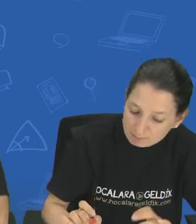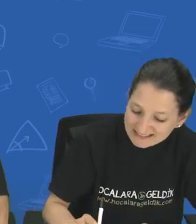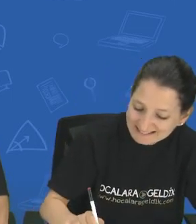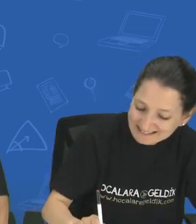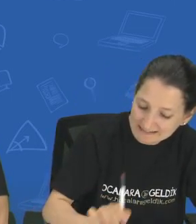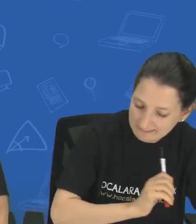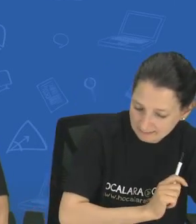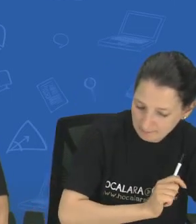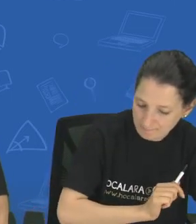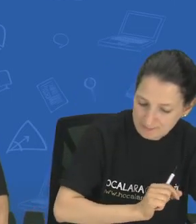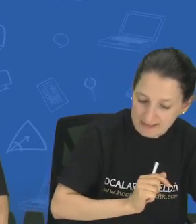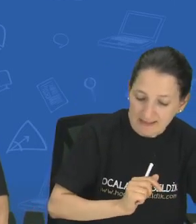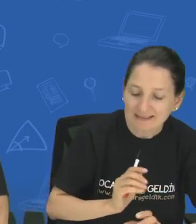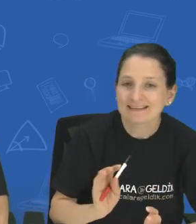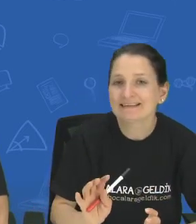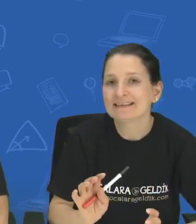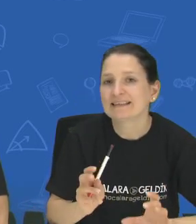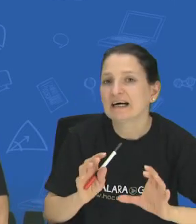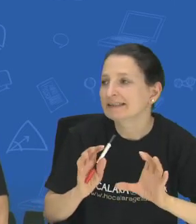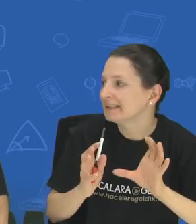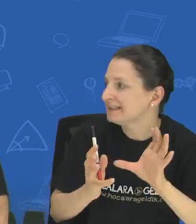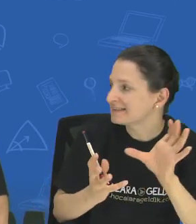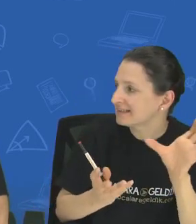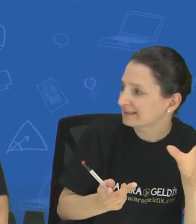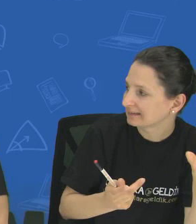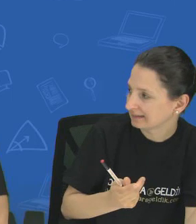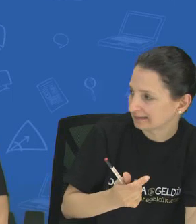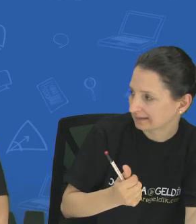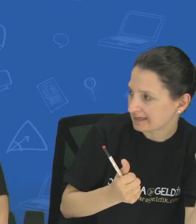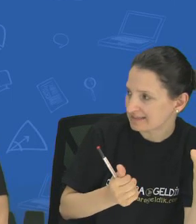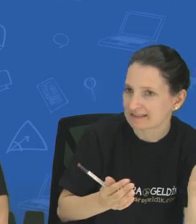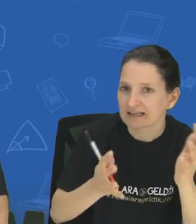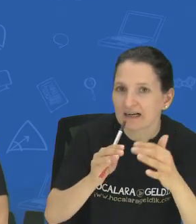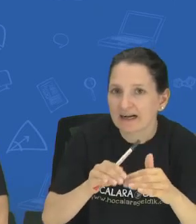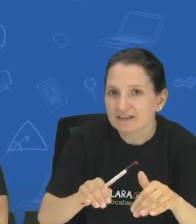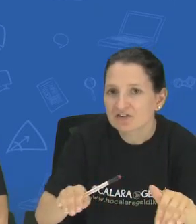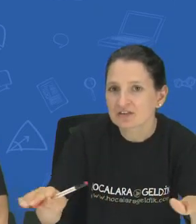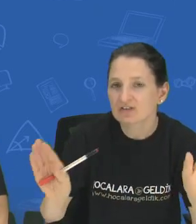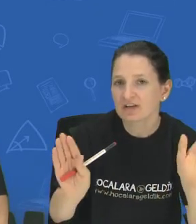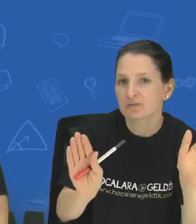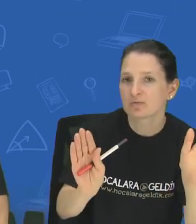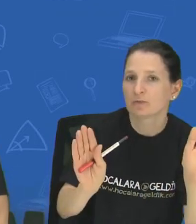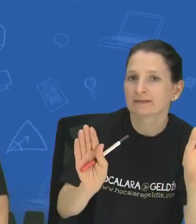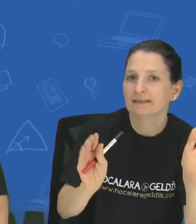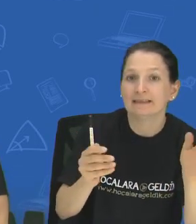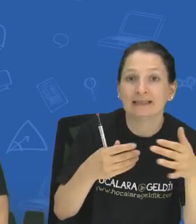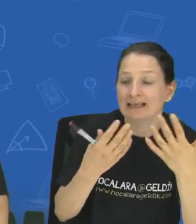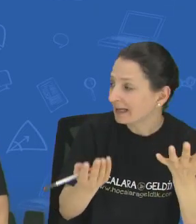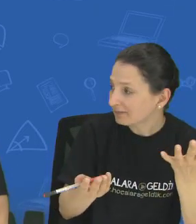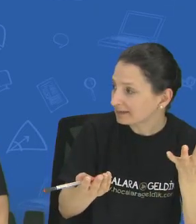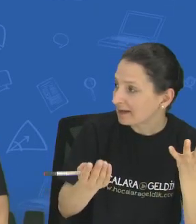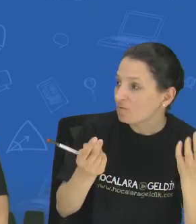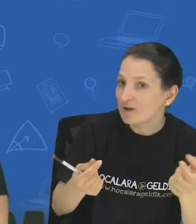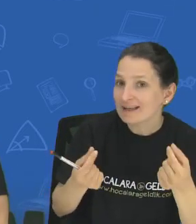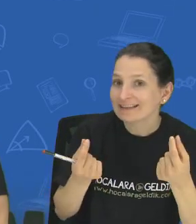varmış. Bir, analitik kimya. Analitik, analizden akıllarına gelsin. Ayrıştıracağız biz bu maddeyi,